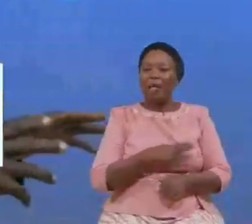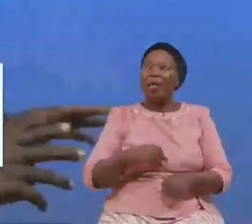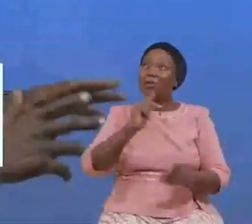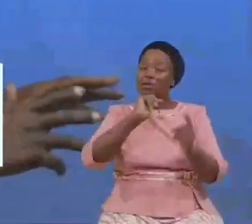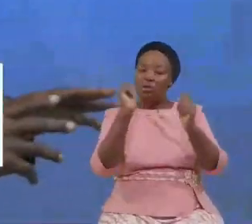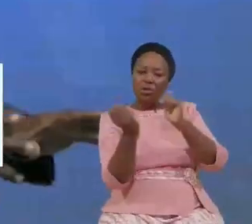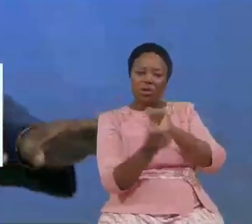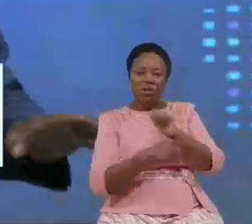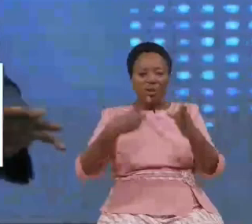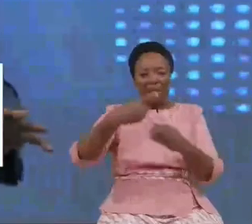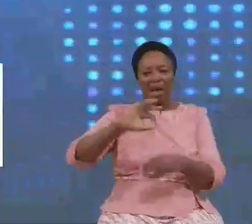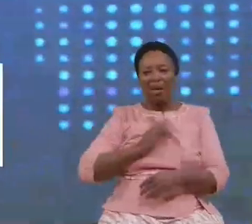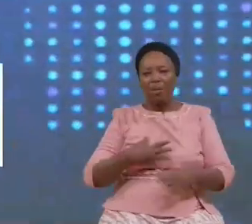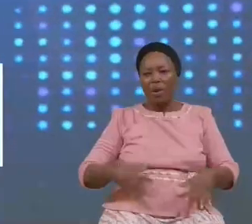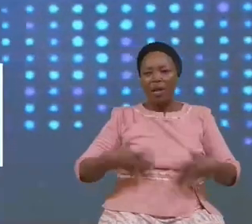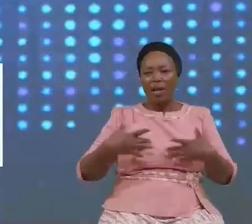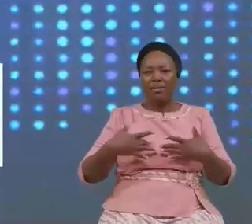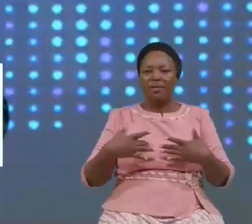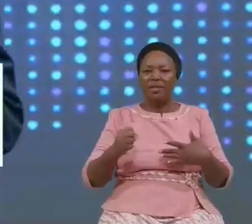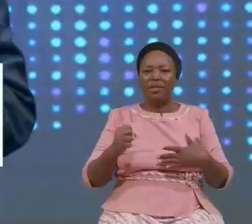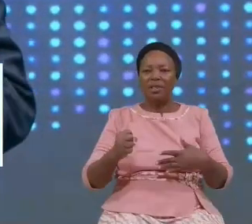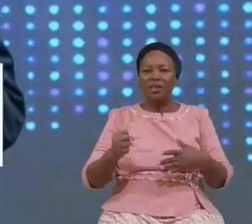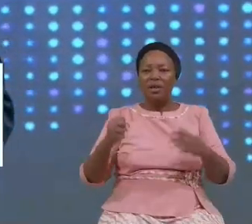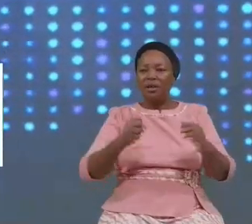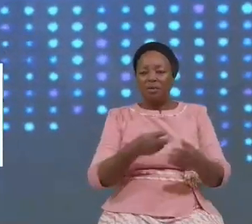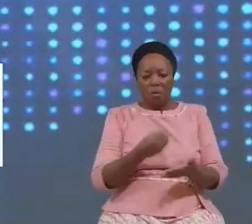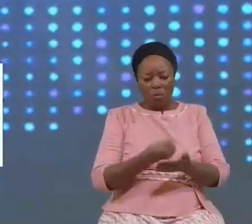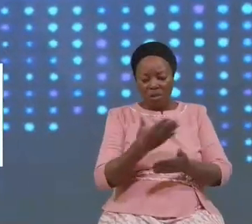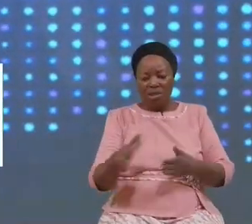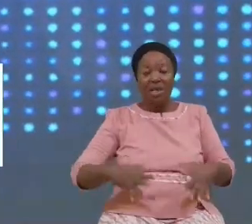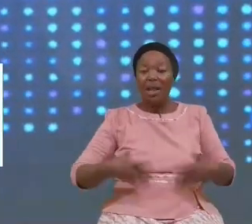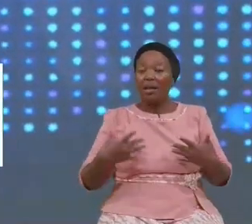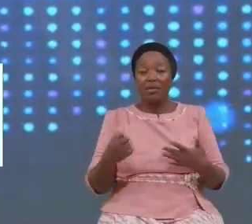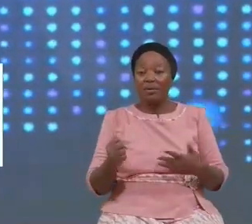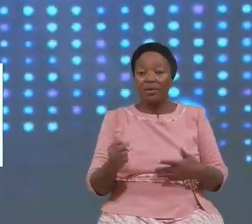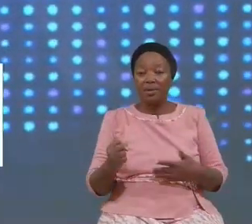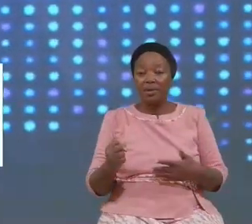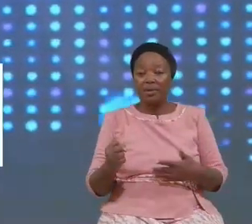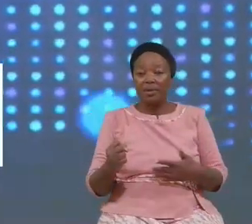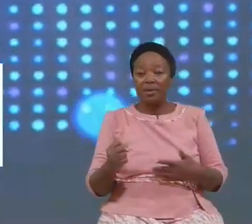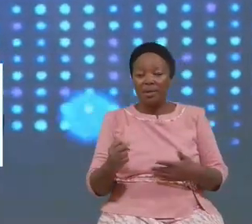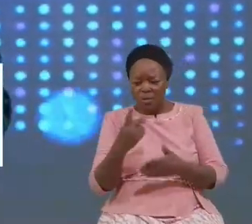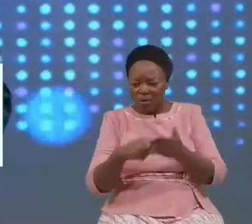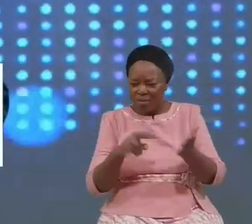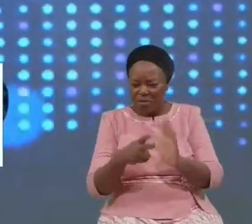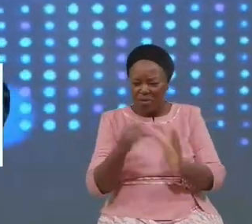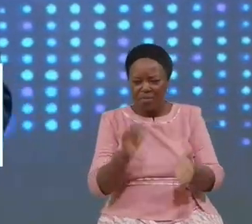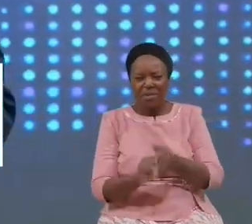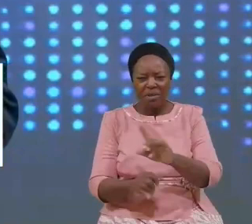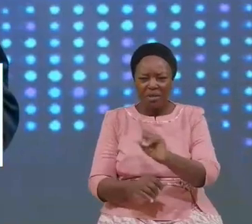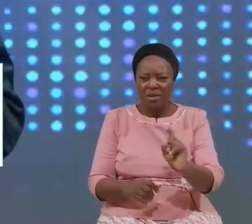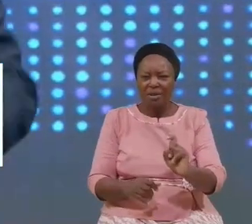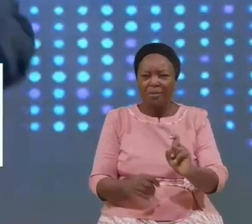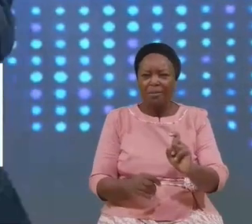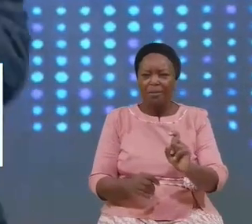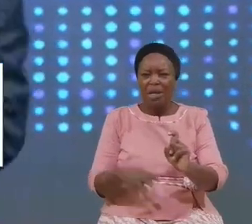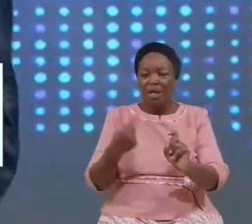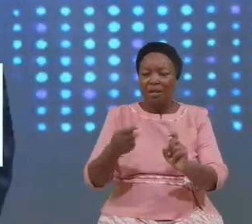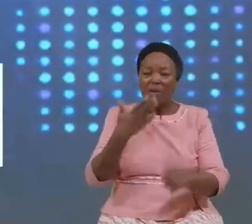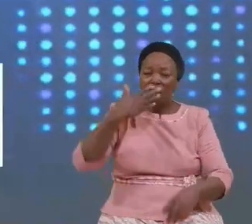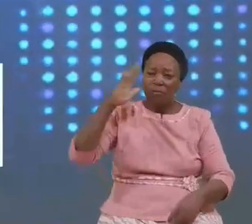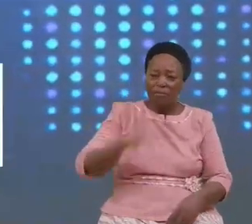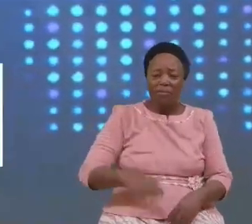il transporte nos vies de vie gaspiller qu'est-ce que ça veut dire la vie